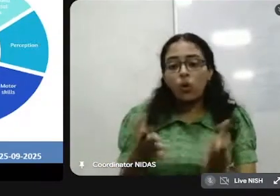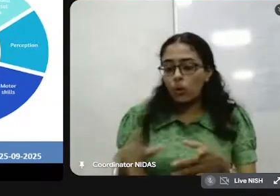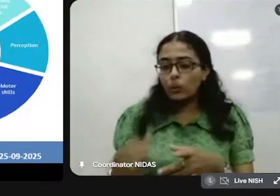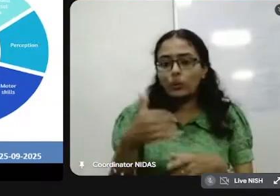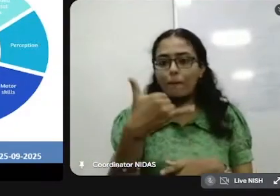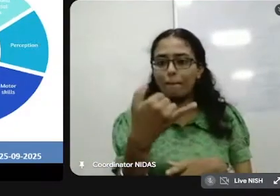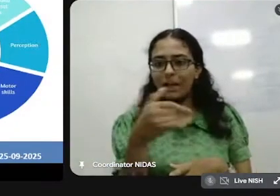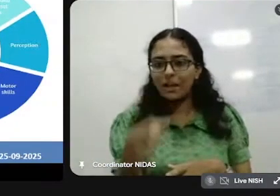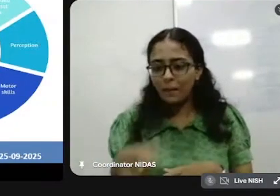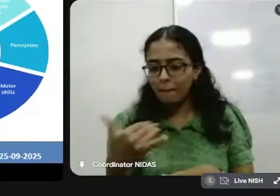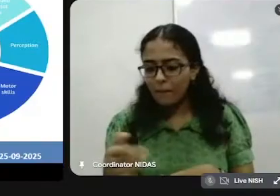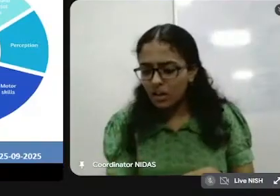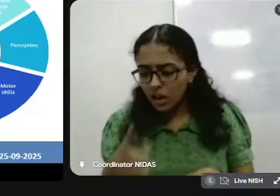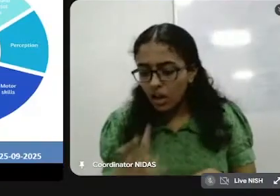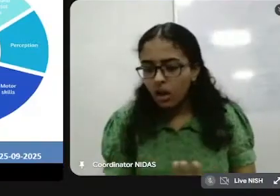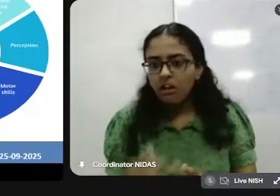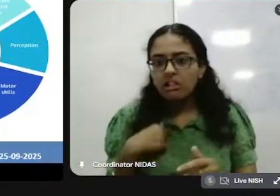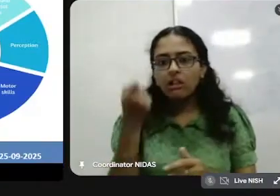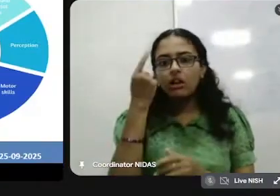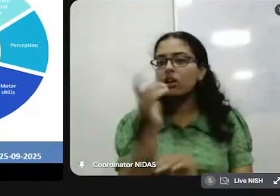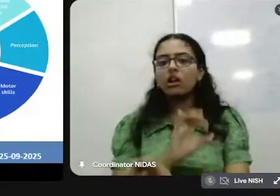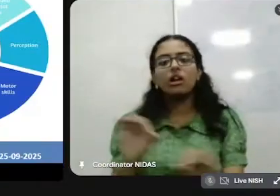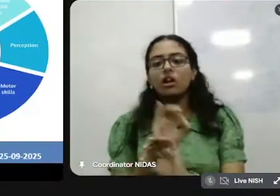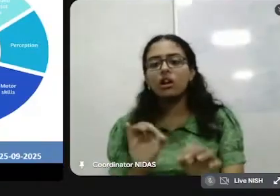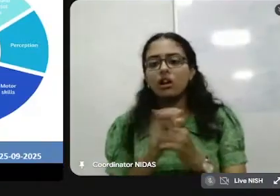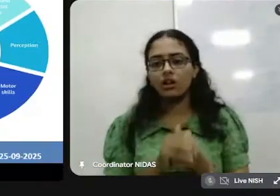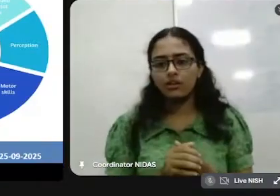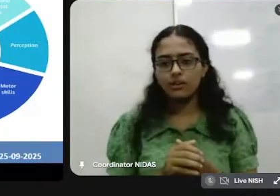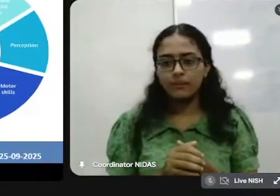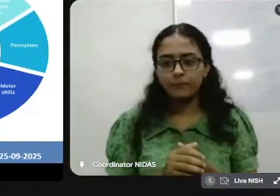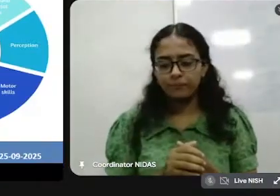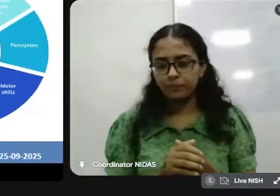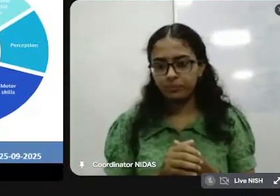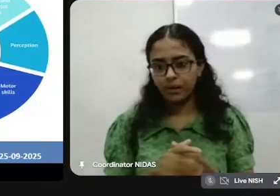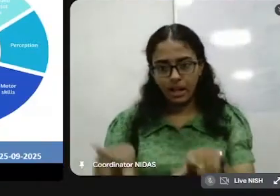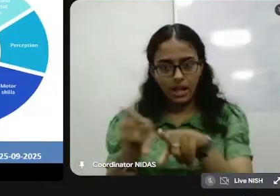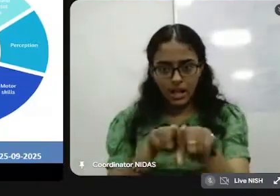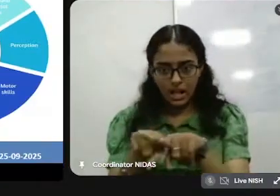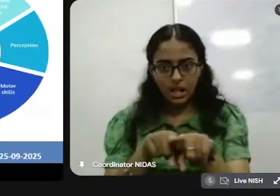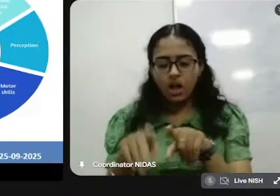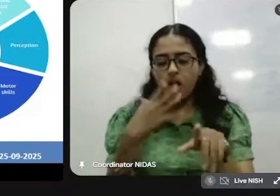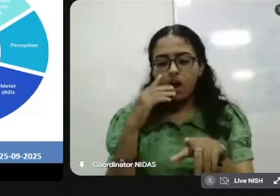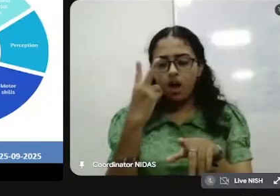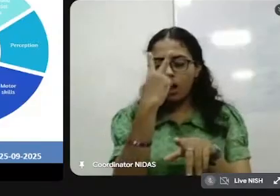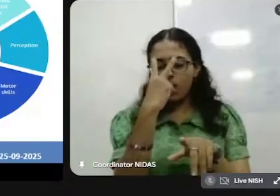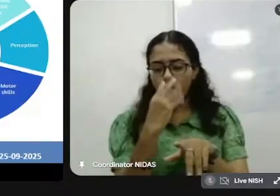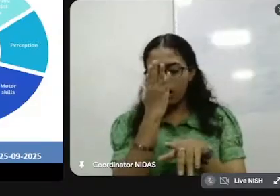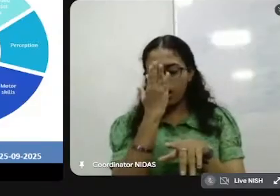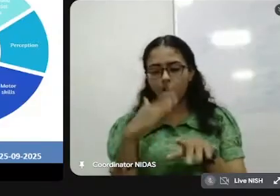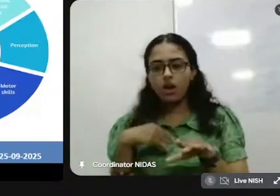അവർ ചെയ്യാനുള്ള സാധ്യത ഉണ്ടായിരിക്കാം. പിന്നെ അതേപോലെ അവരൊരു കണ്ണടച്ചിട്ടൊരു താക്കോലെ